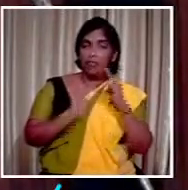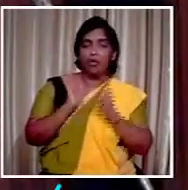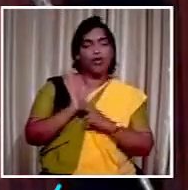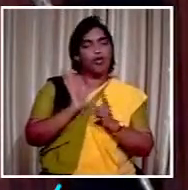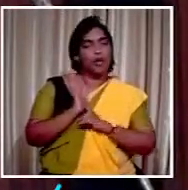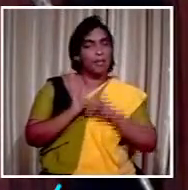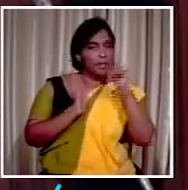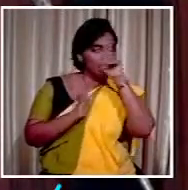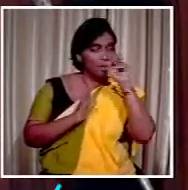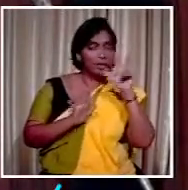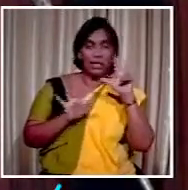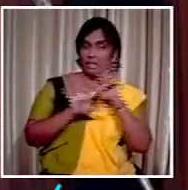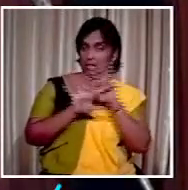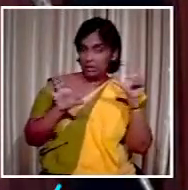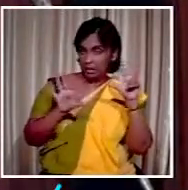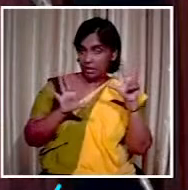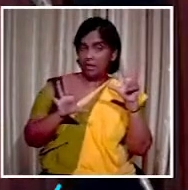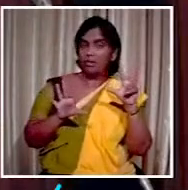maase 18 wenida